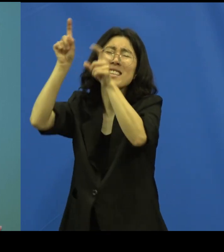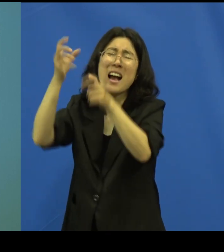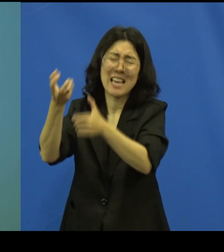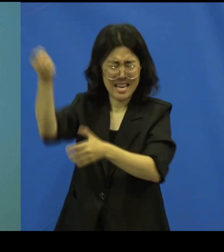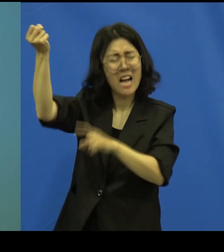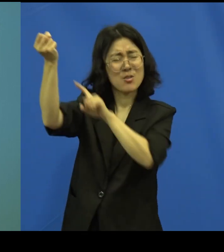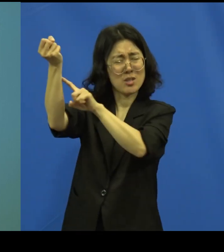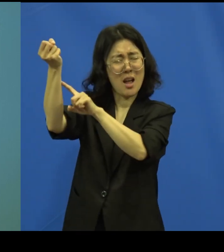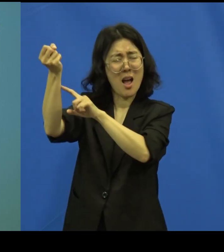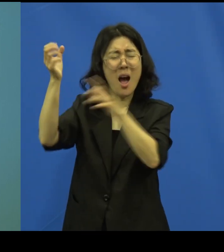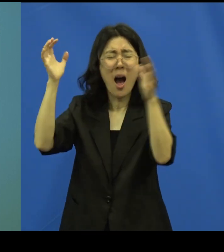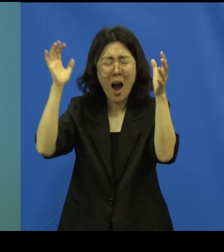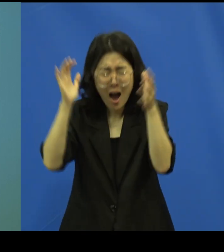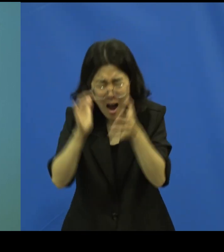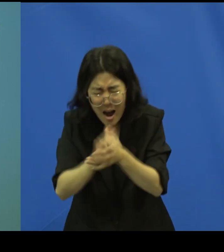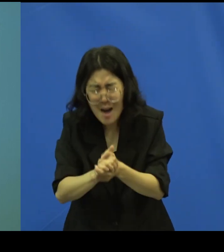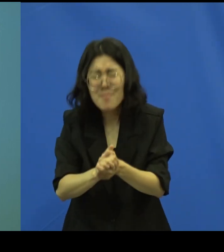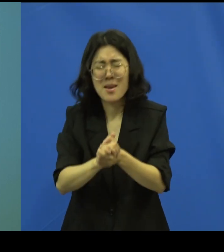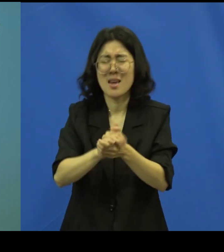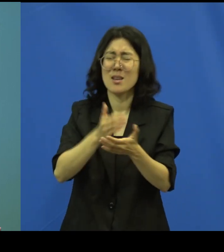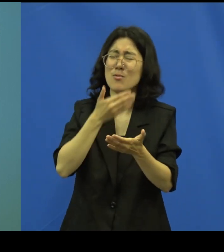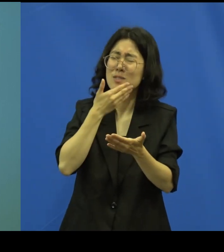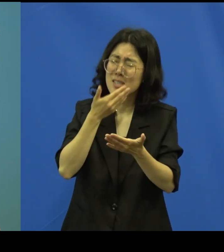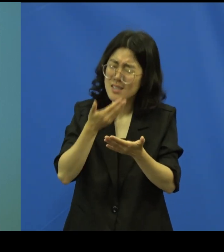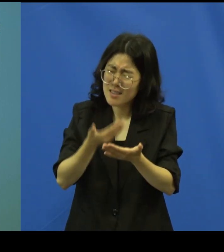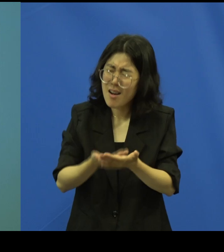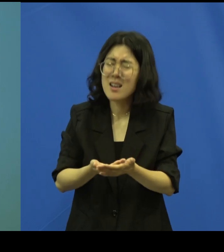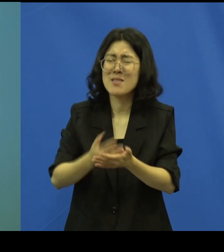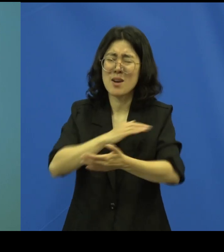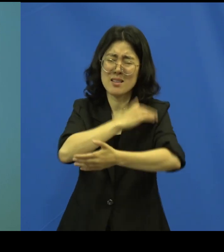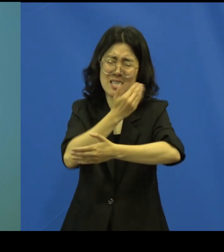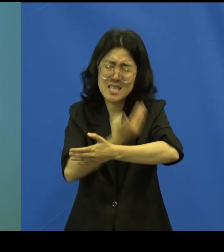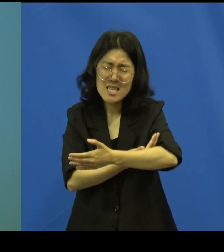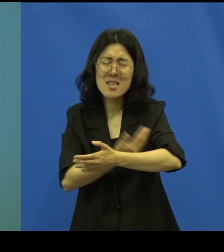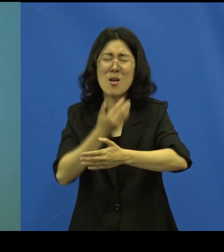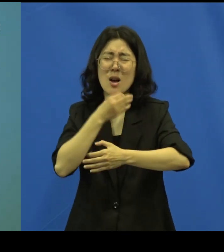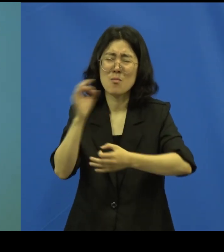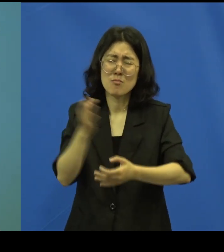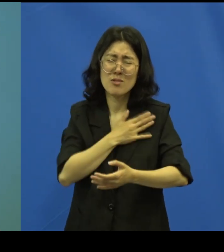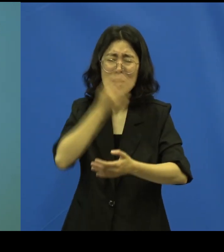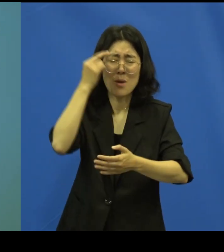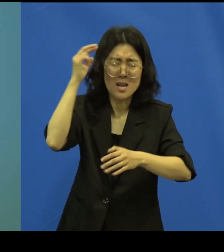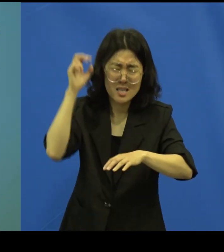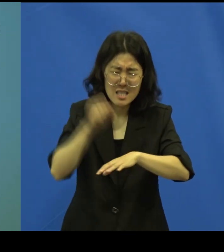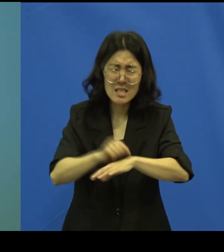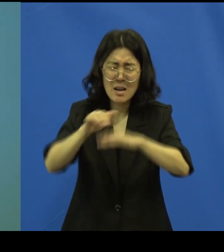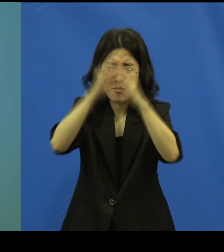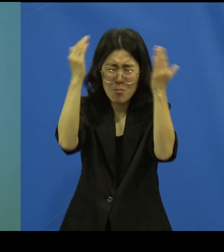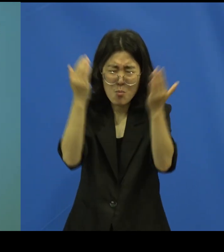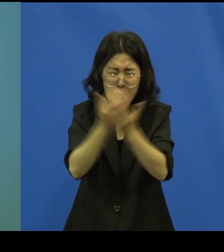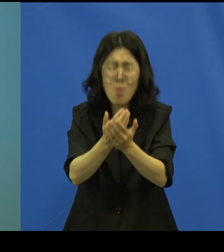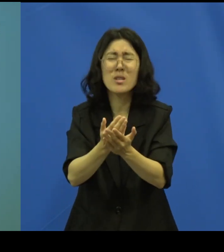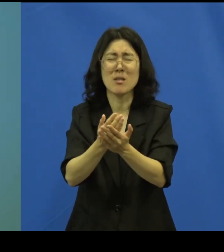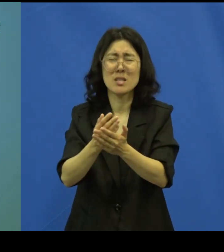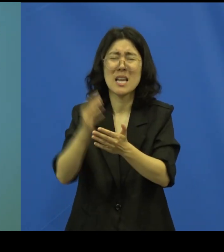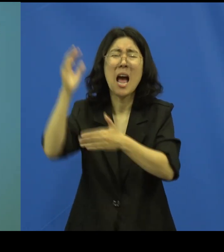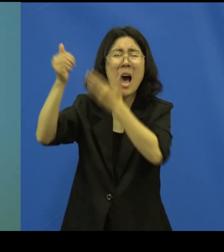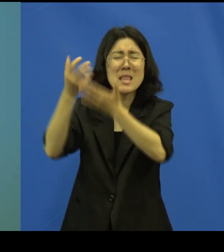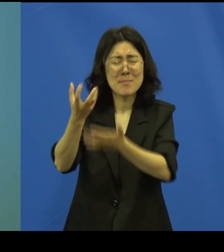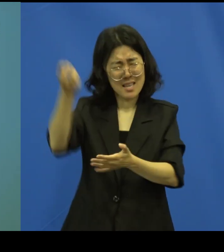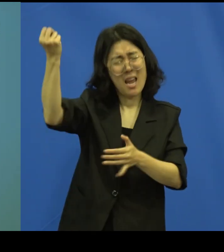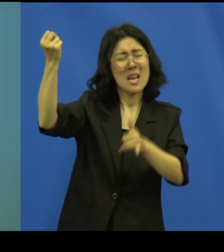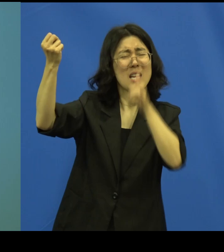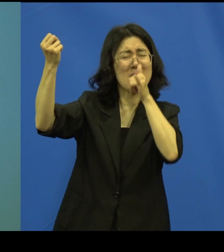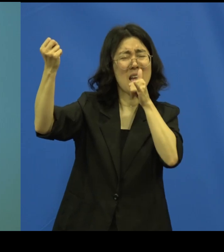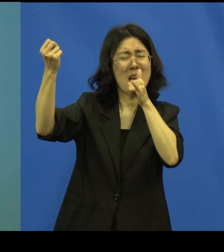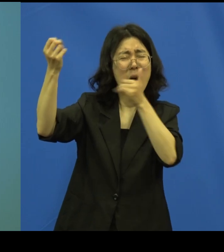찬송과 영광과 지혜와 감사와 존귀와 권능과 힘이 우리 하나님에게 있도다 찬양했던 그